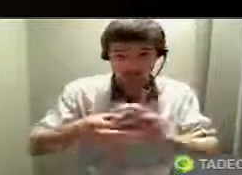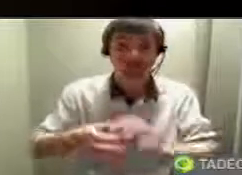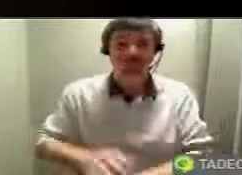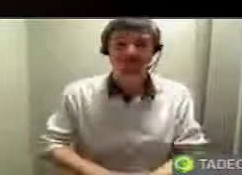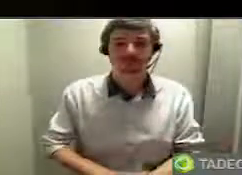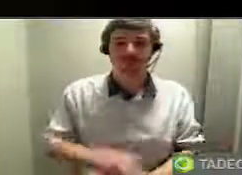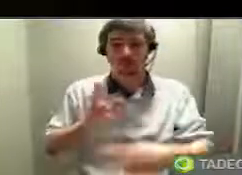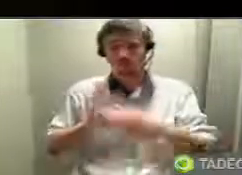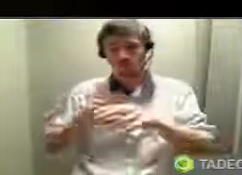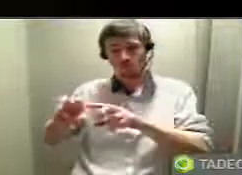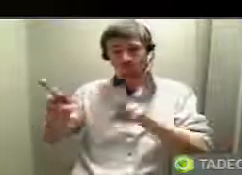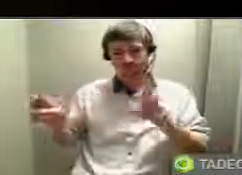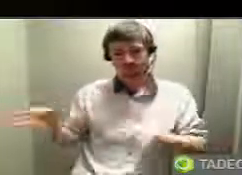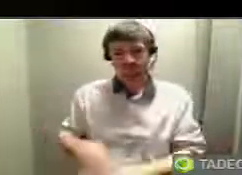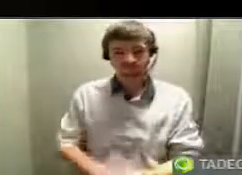Voilà.